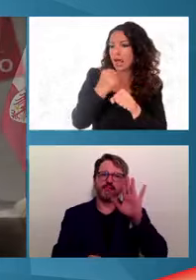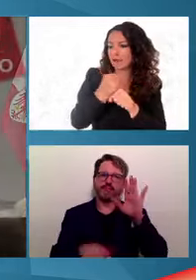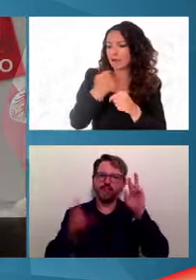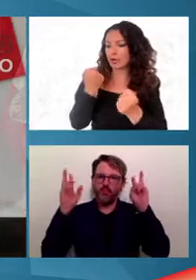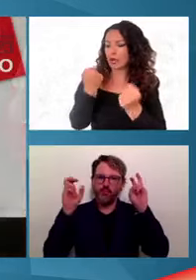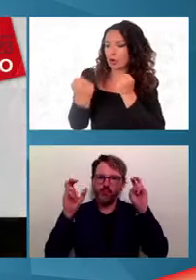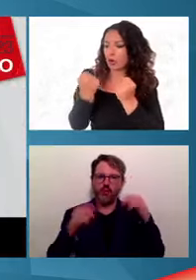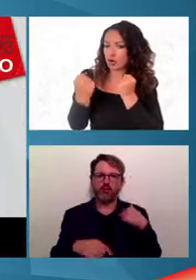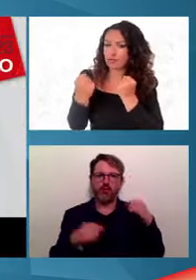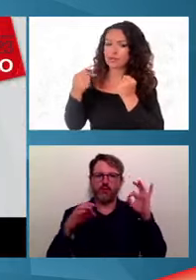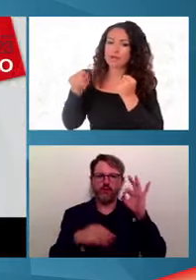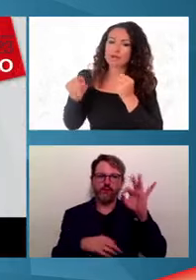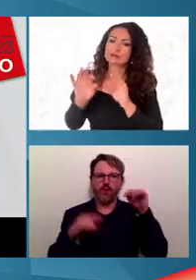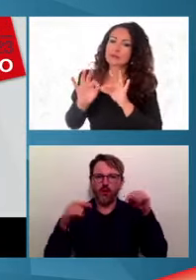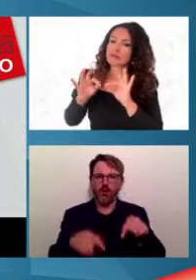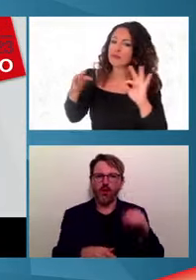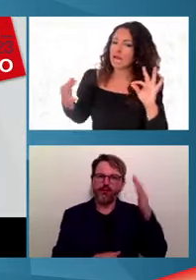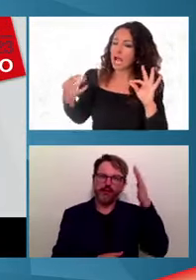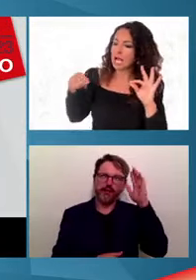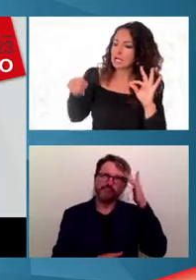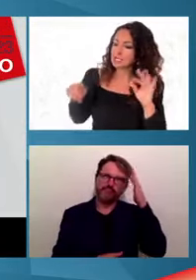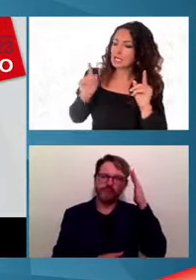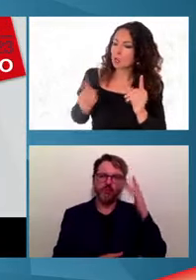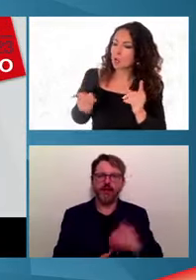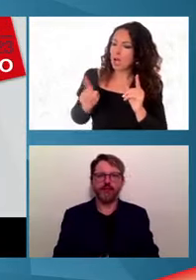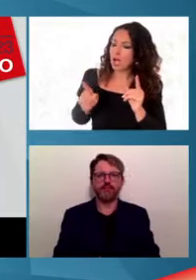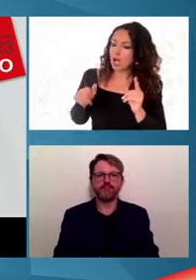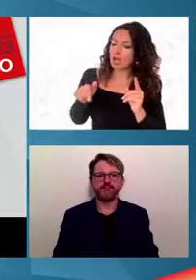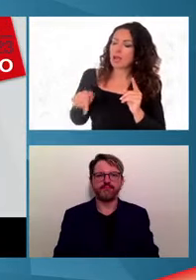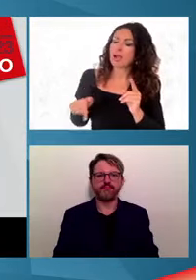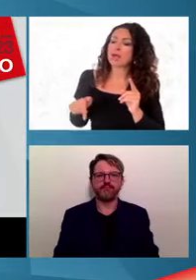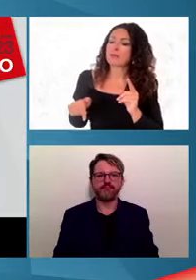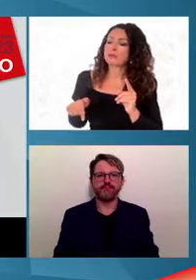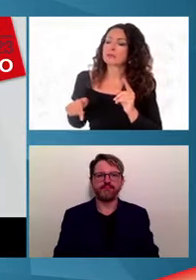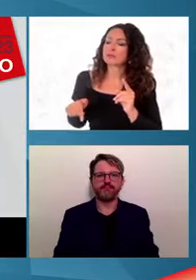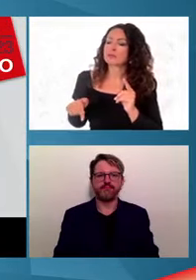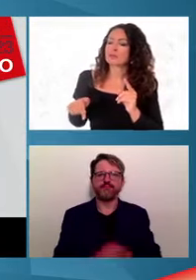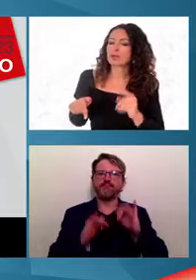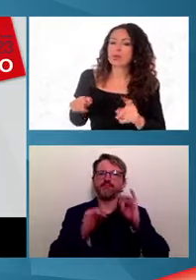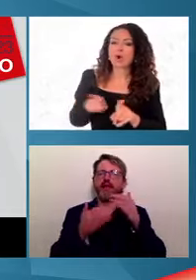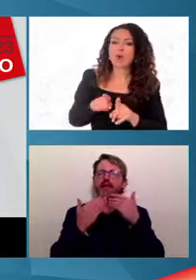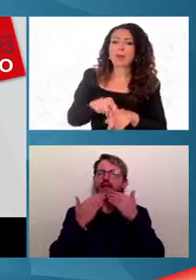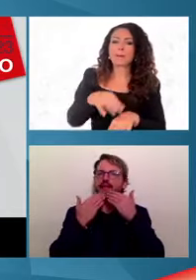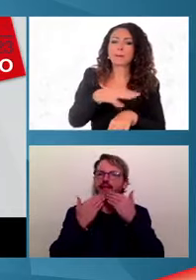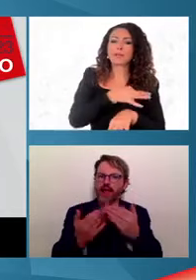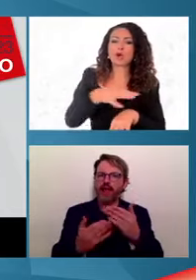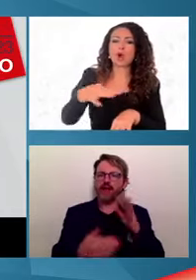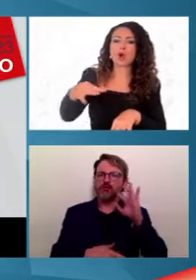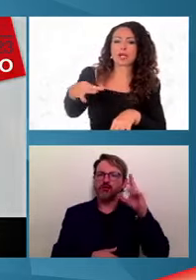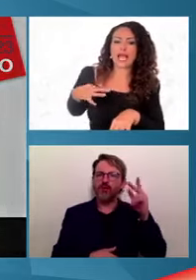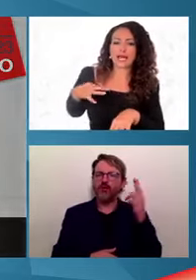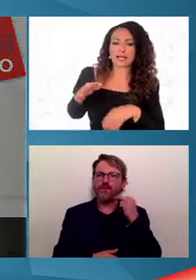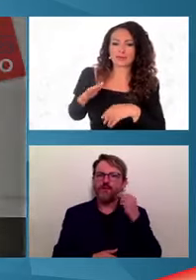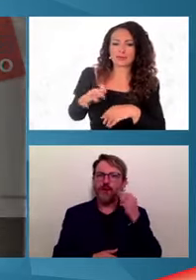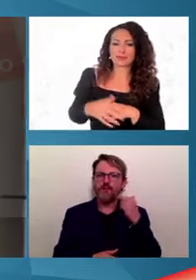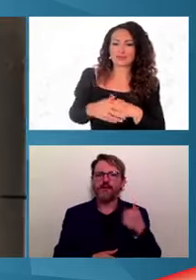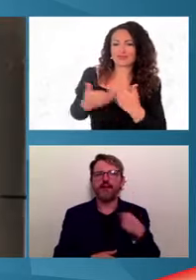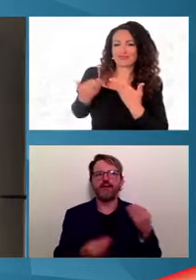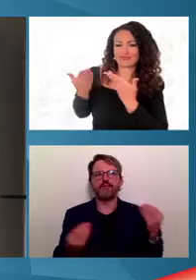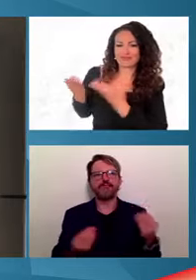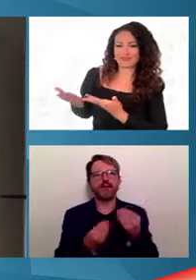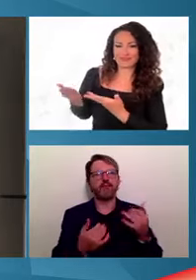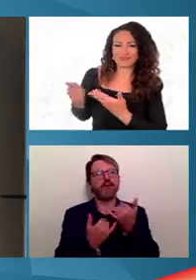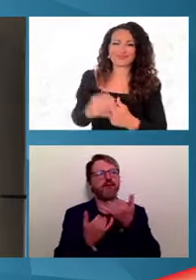heutigen Gedanken. Ja, vielen herzlichen Dank. Schönen Vormittag auch von meiner Seite. Es hat ein bisschen etwas von